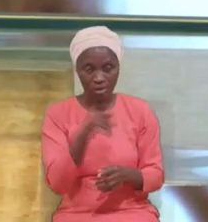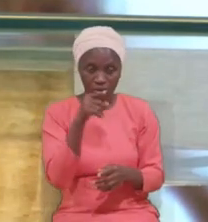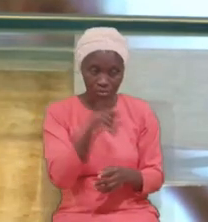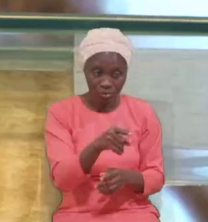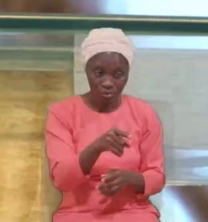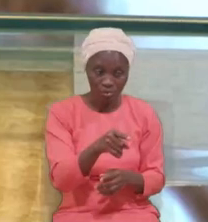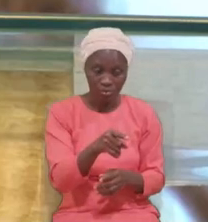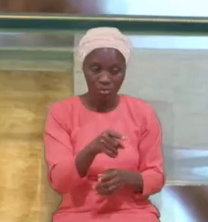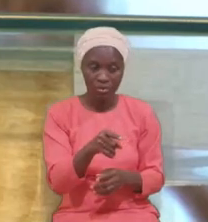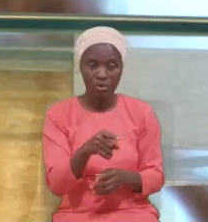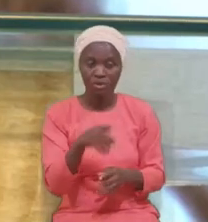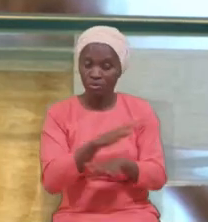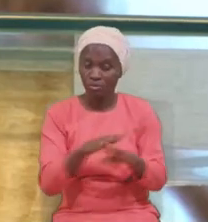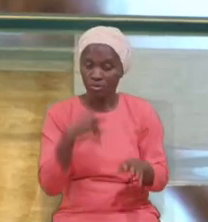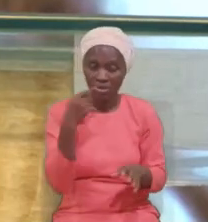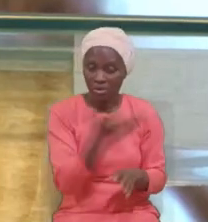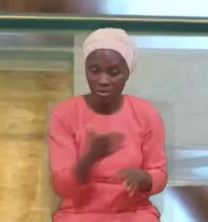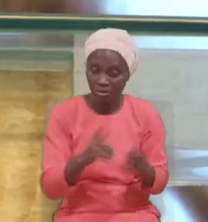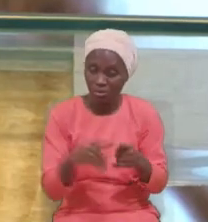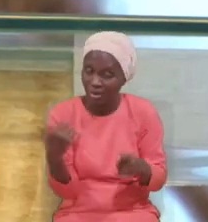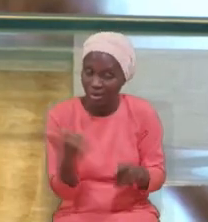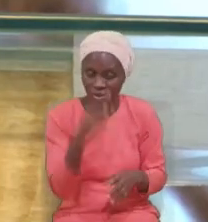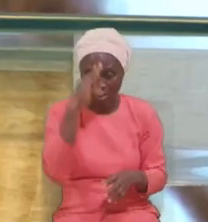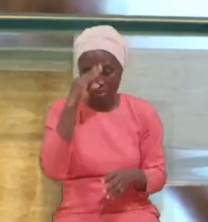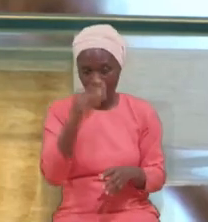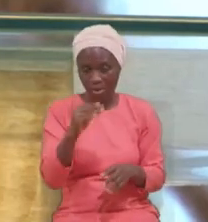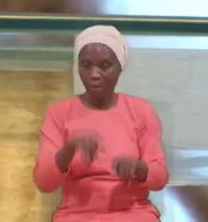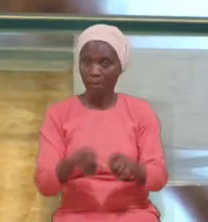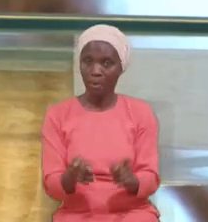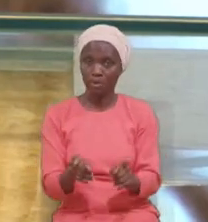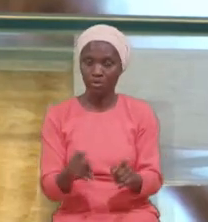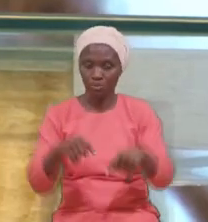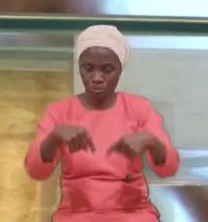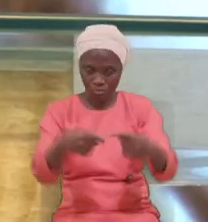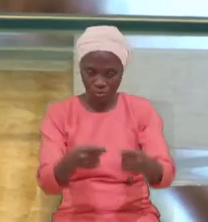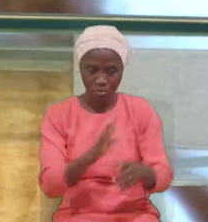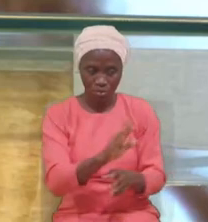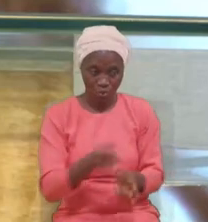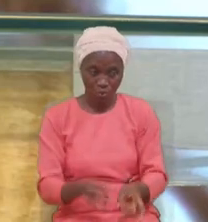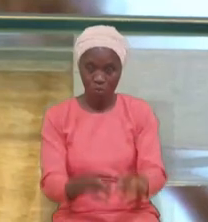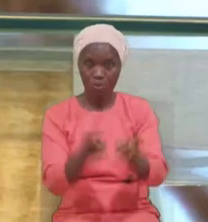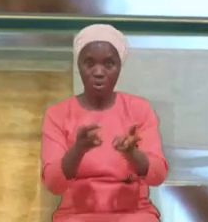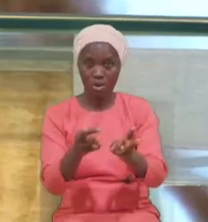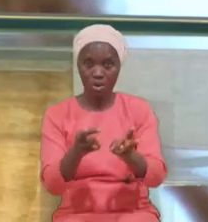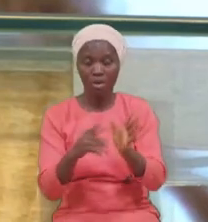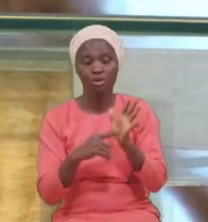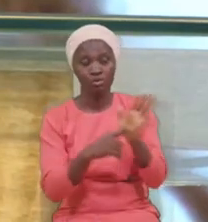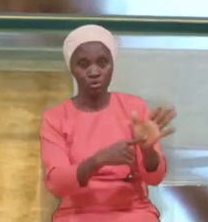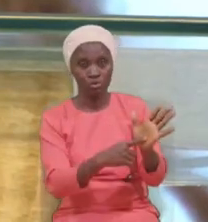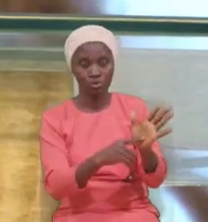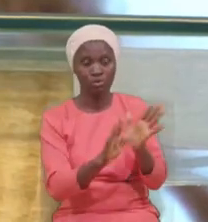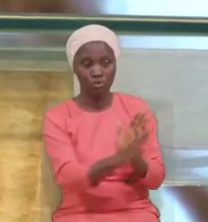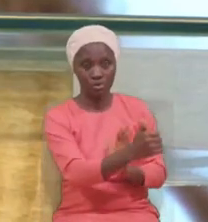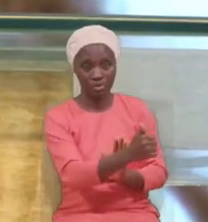dit, « Garde-toi de rien dire à personne, mais va te montrer au